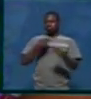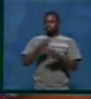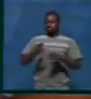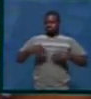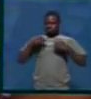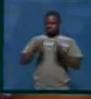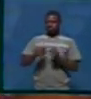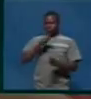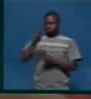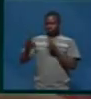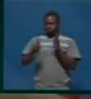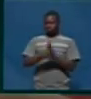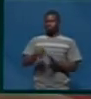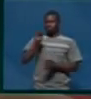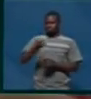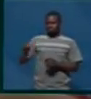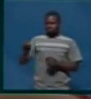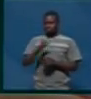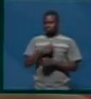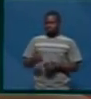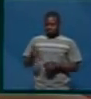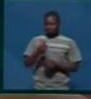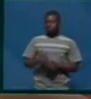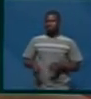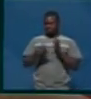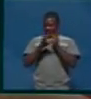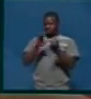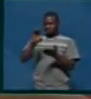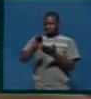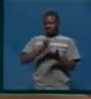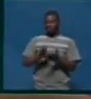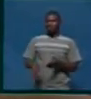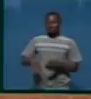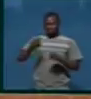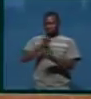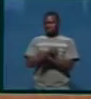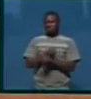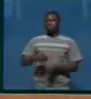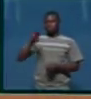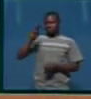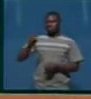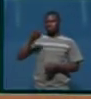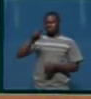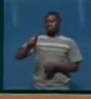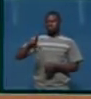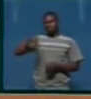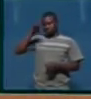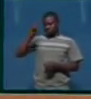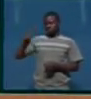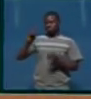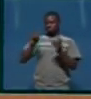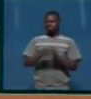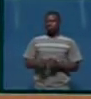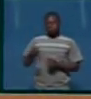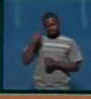conforme au système licence master doctorat dans le domaine de la santé. Pour cette première, 207